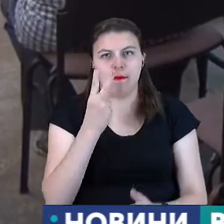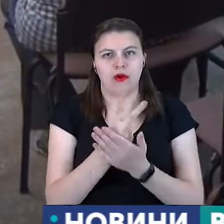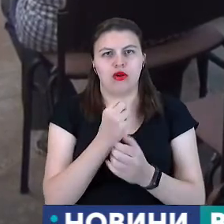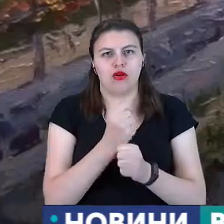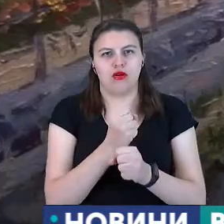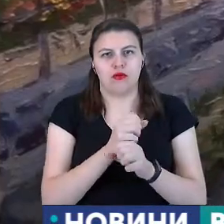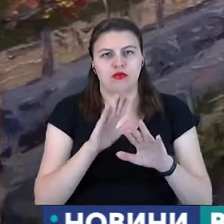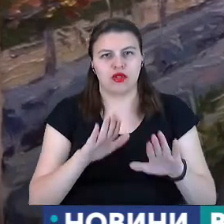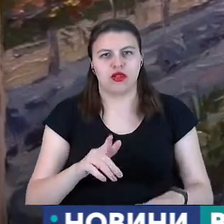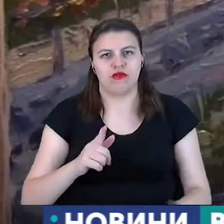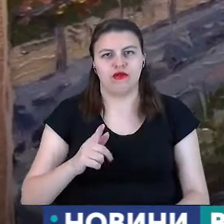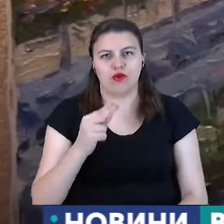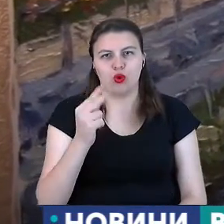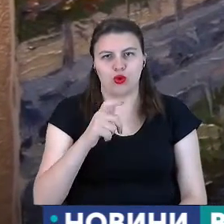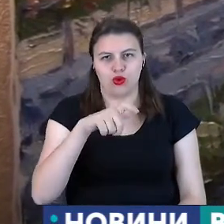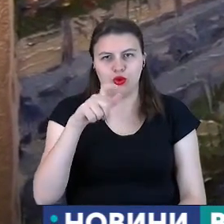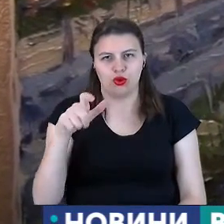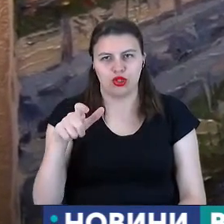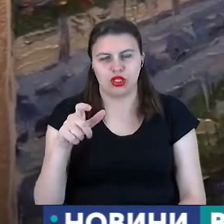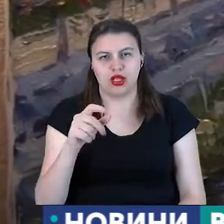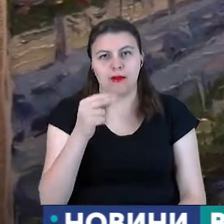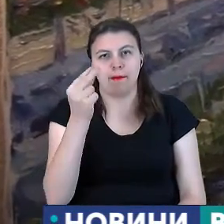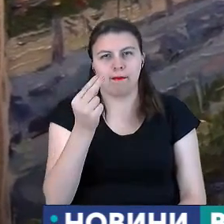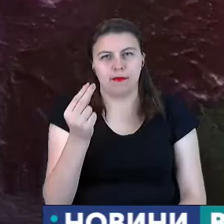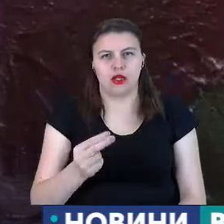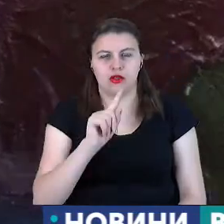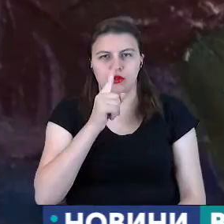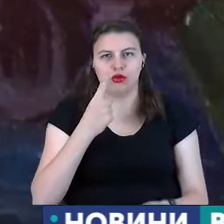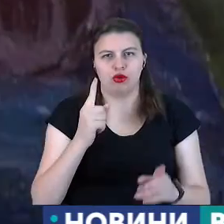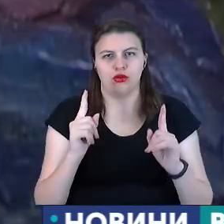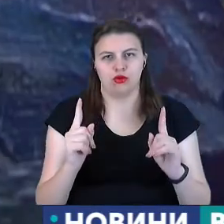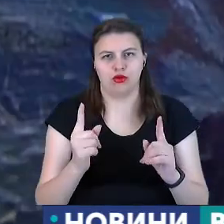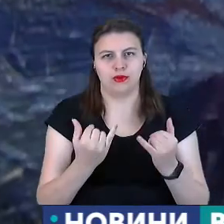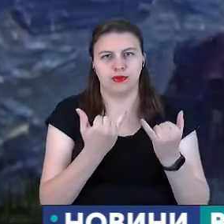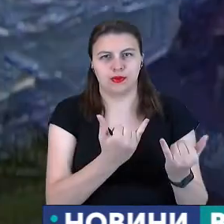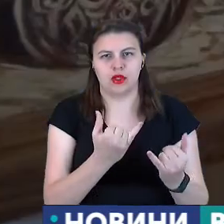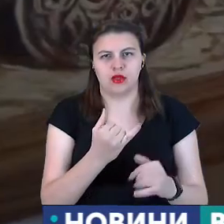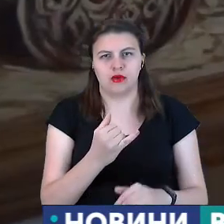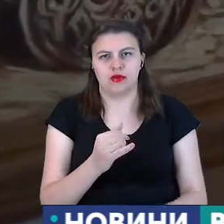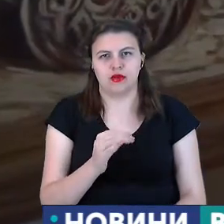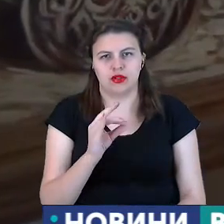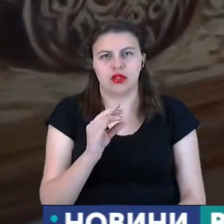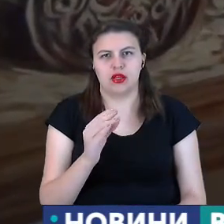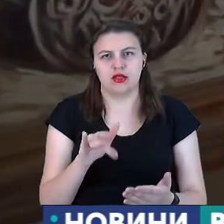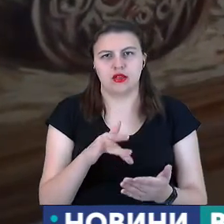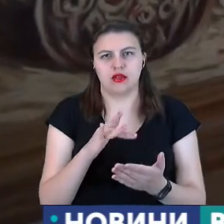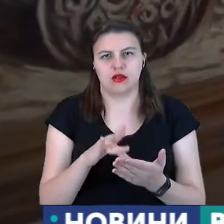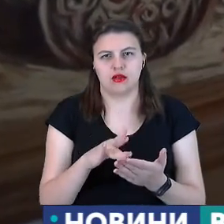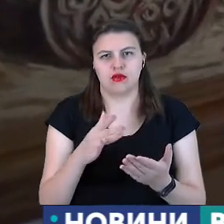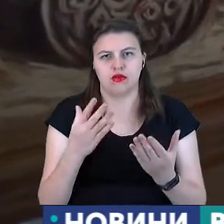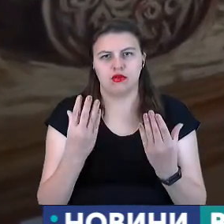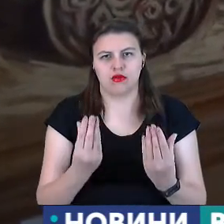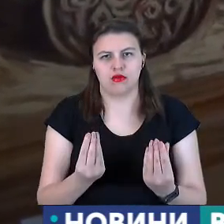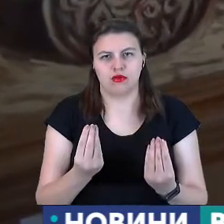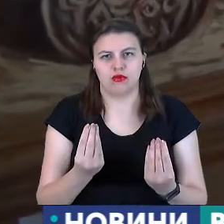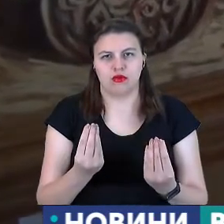6 десятків картин їх автори писали протягом року. Присвятили західню міста. У нас картини випригують із